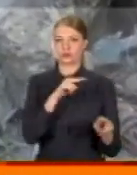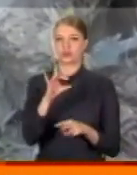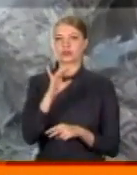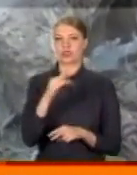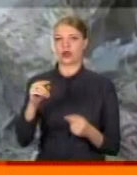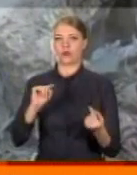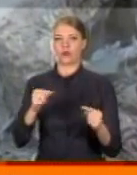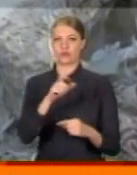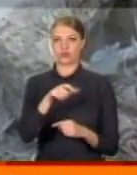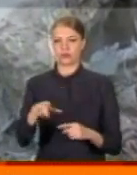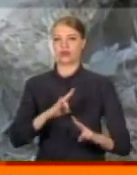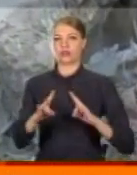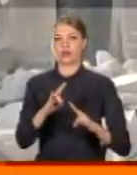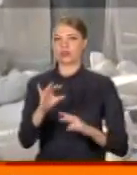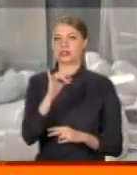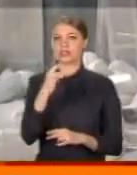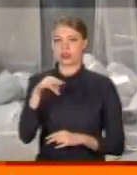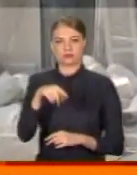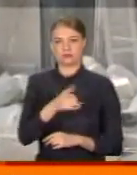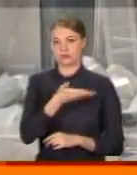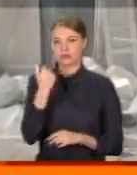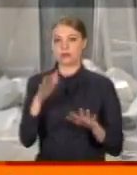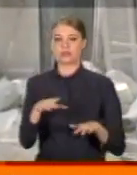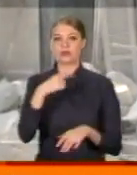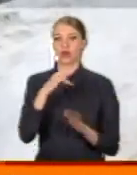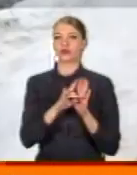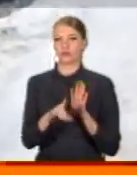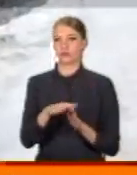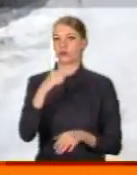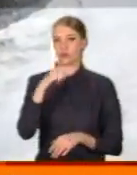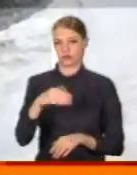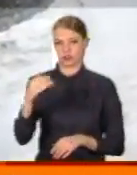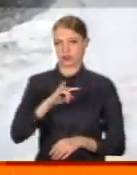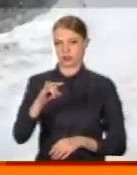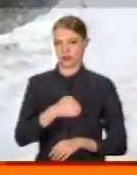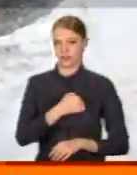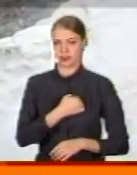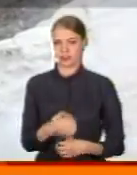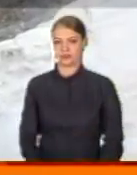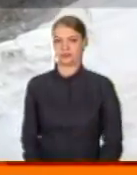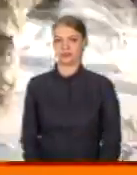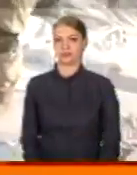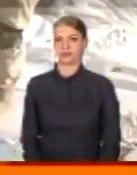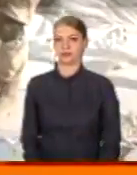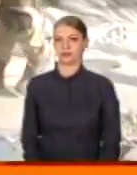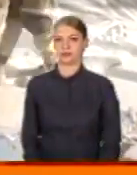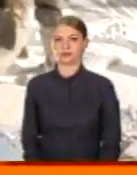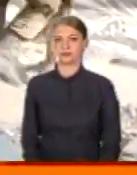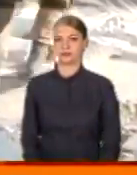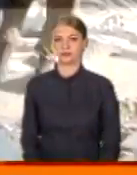сирійські опозиціонери. Терористів відділ тут немає. Місцеві кажуть, бомбила російська авіація.